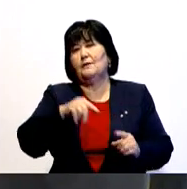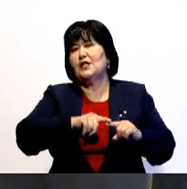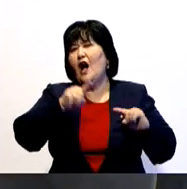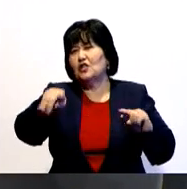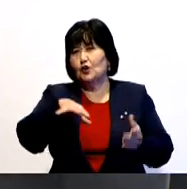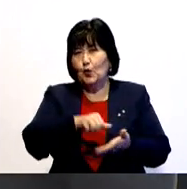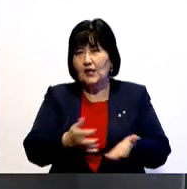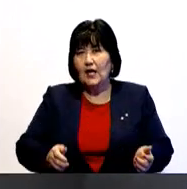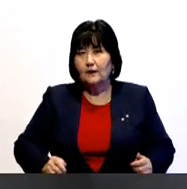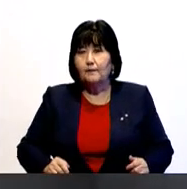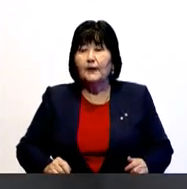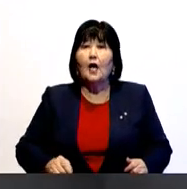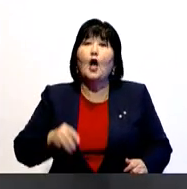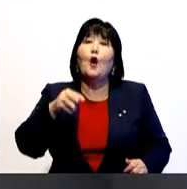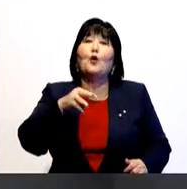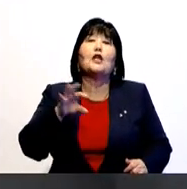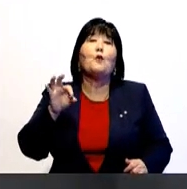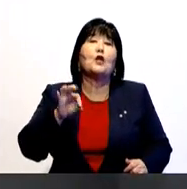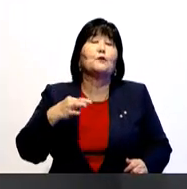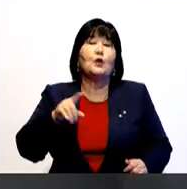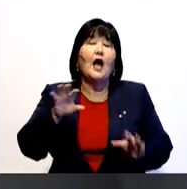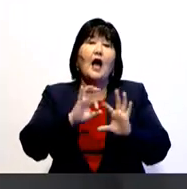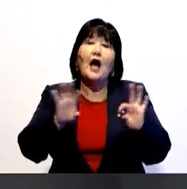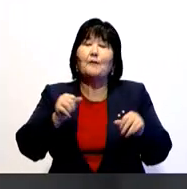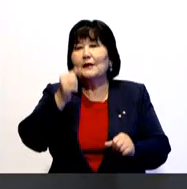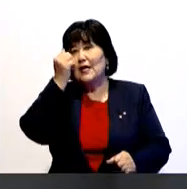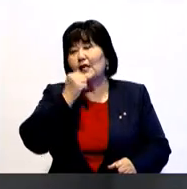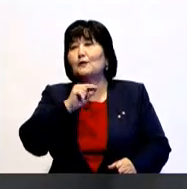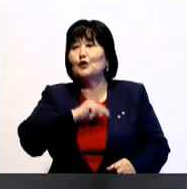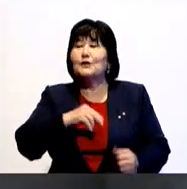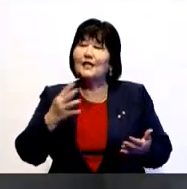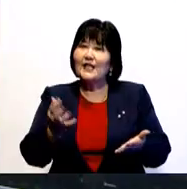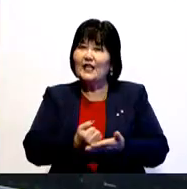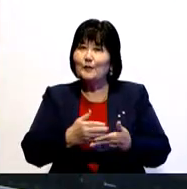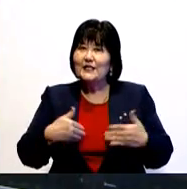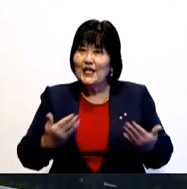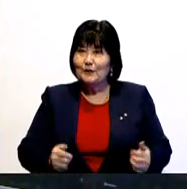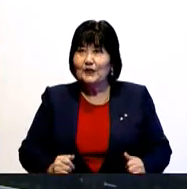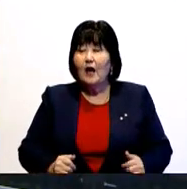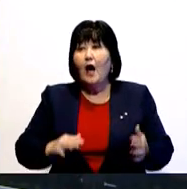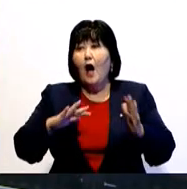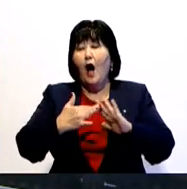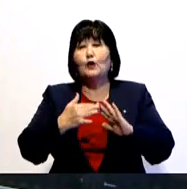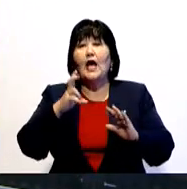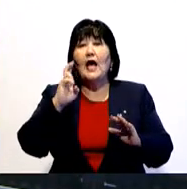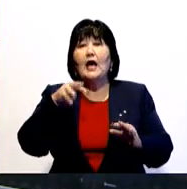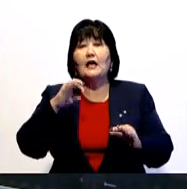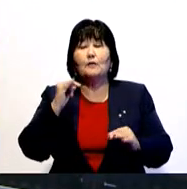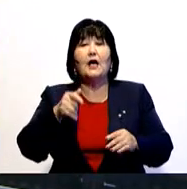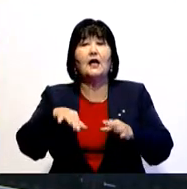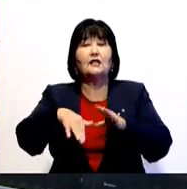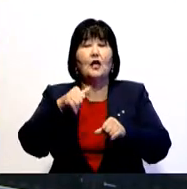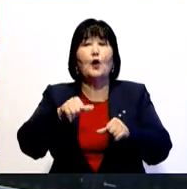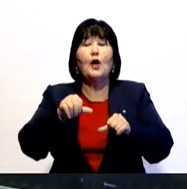орналасқан. Молдабай Оразбекұлы, ақпаратыңызға рахмет, жұмыстарыңызға табыс тілейміз. Аудан әкімін сайлау бұл